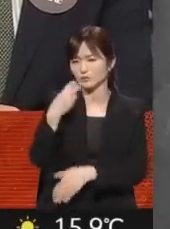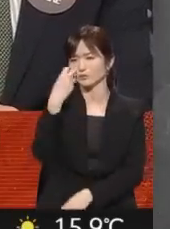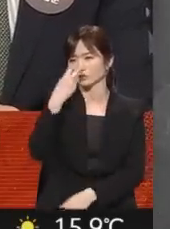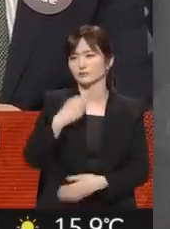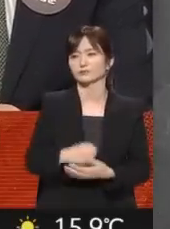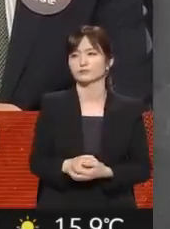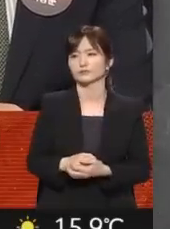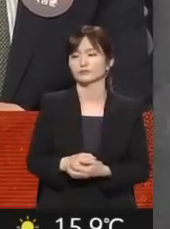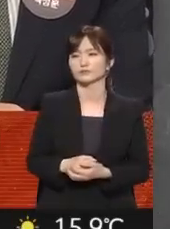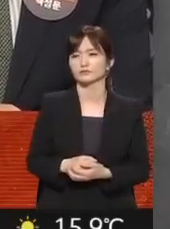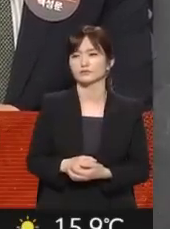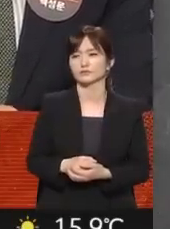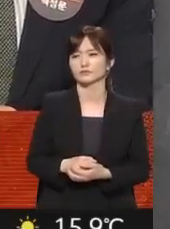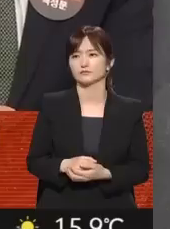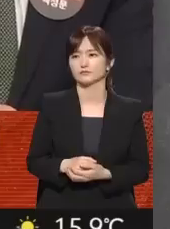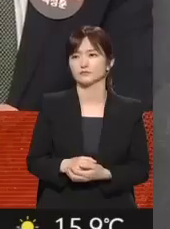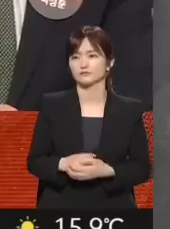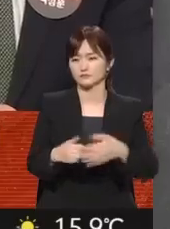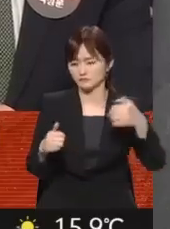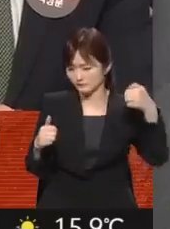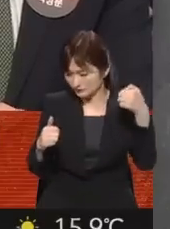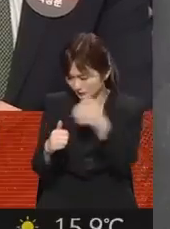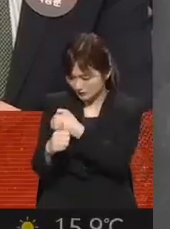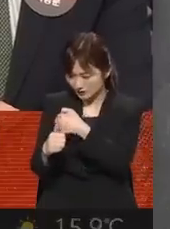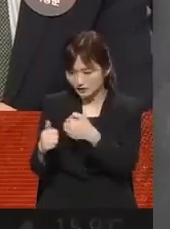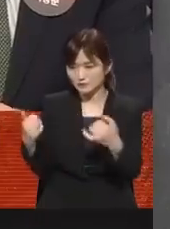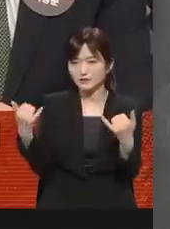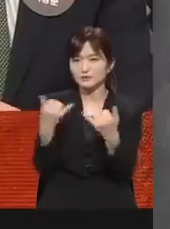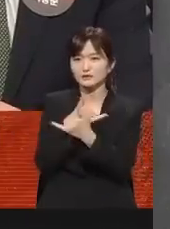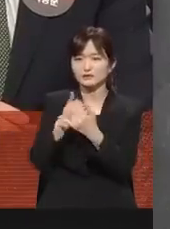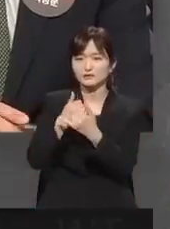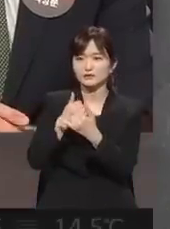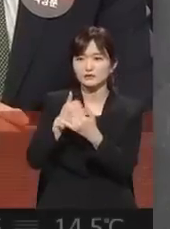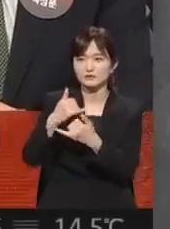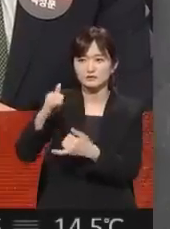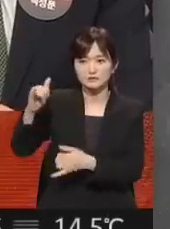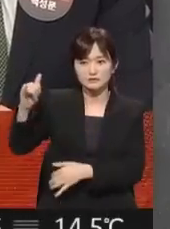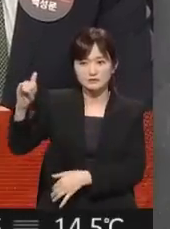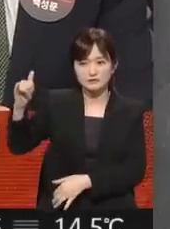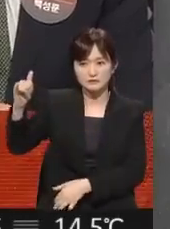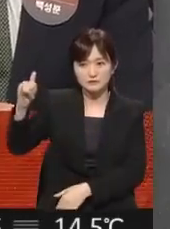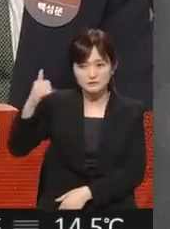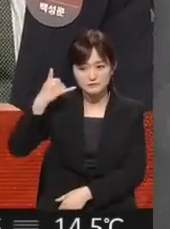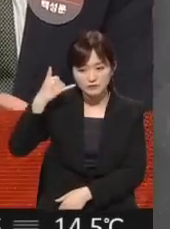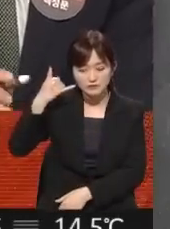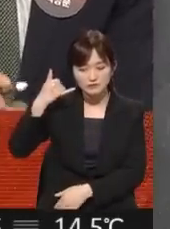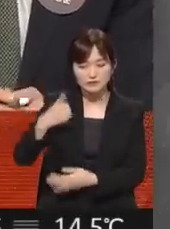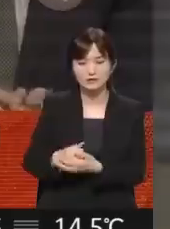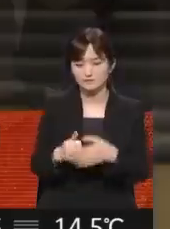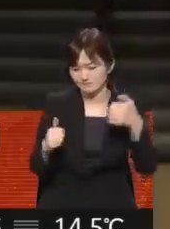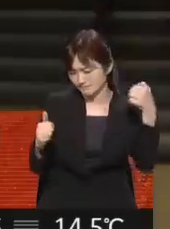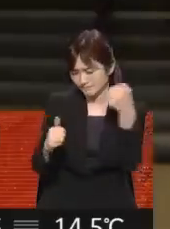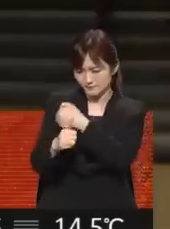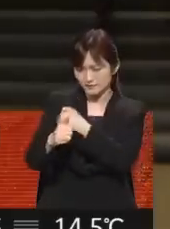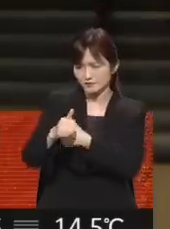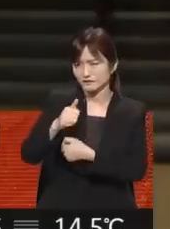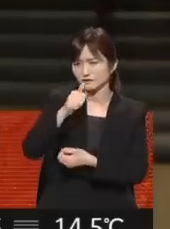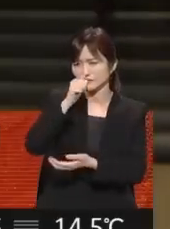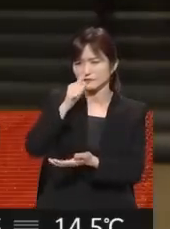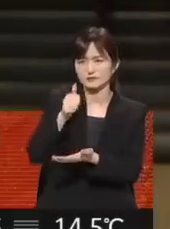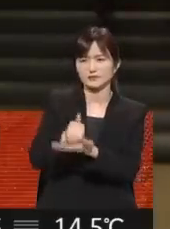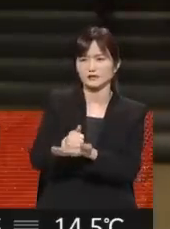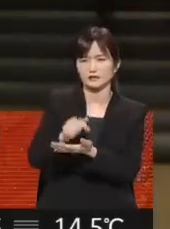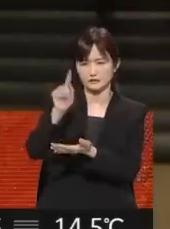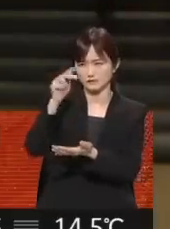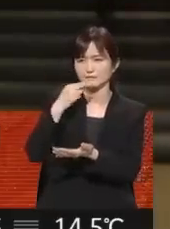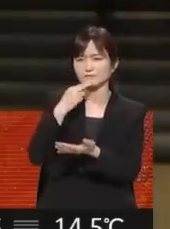폭행가이자의 친척이 전화를 해서 뭐 상해를 입힌 것에 대해서 1절에 죄책감도 전혀 없고 이제 나이가 어려서라면